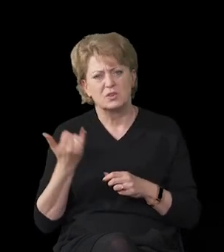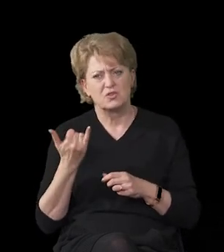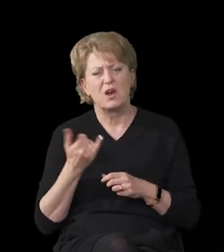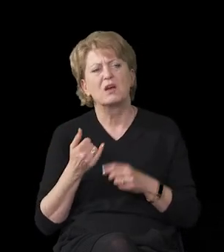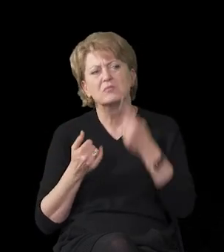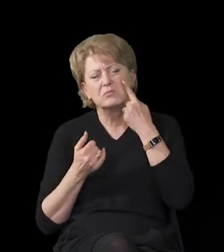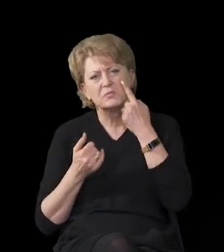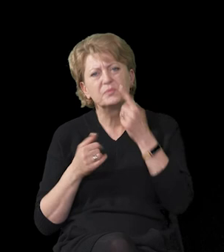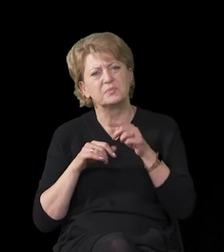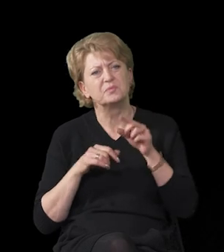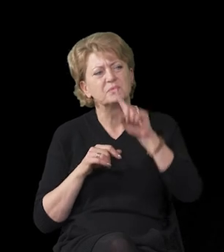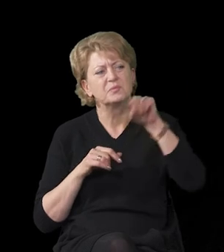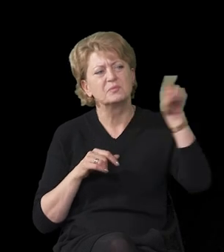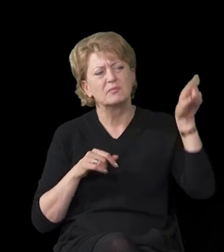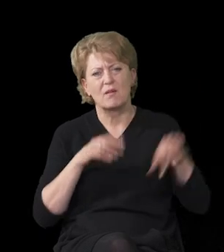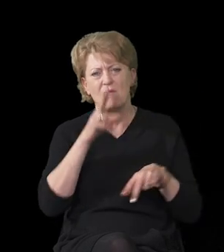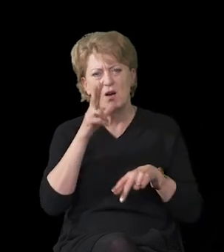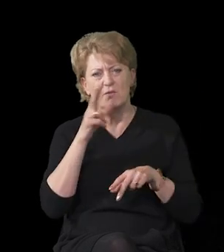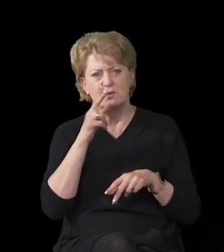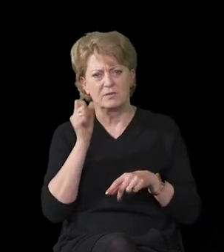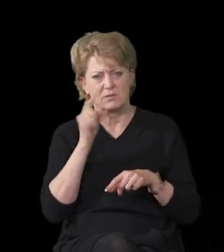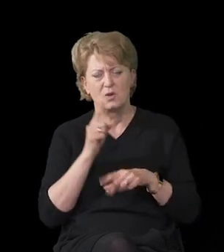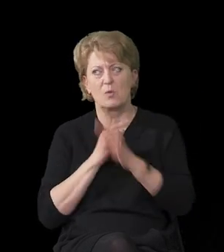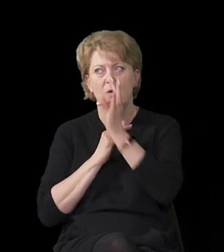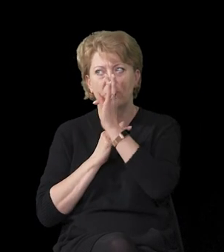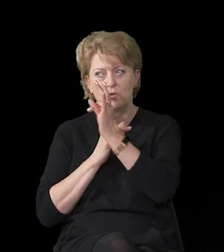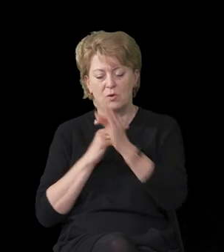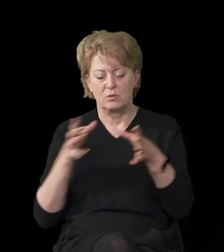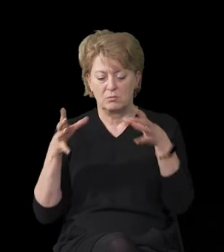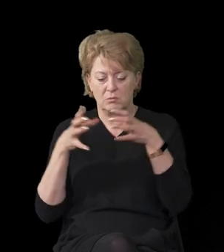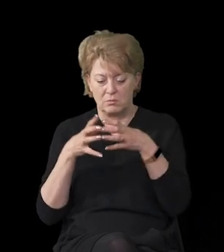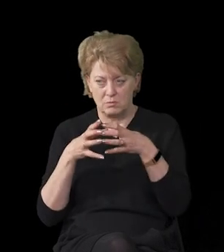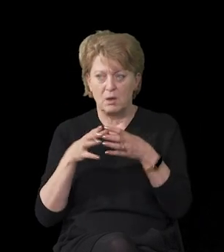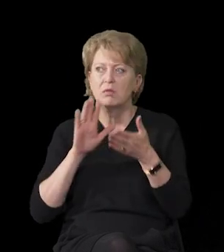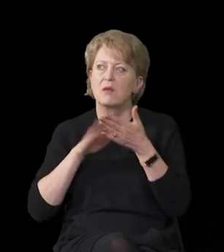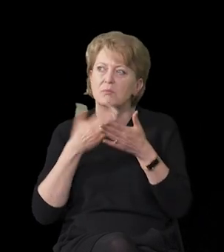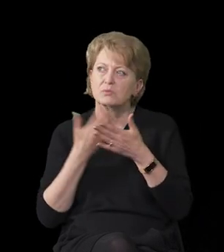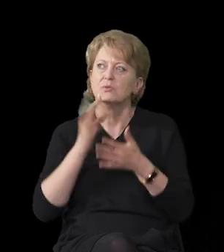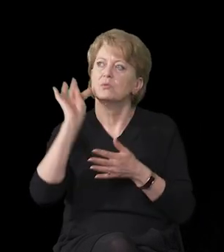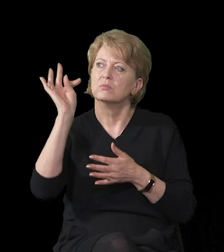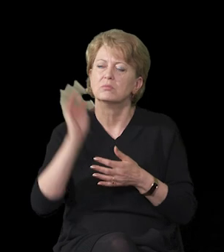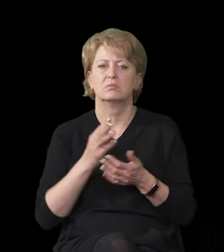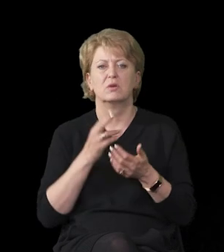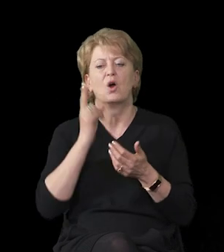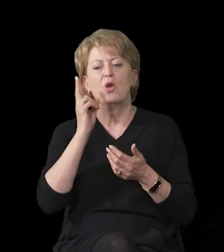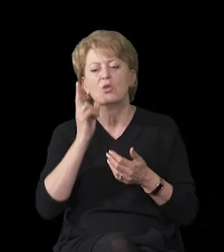Afryce, ponieważ w ich społeczności osoba, która rodzi się z jakimś upośledzeniem, czy to fizycznym,